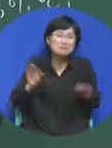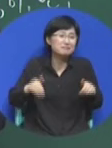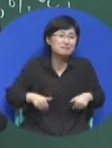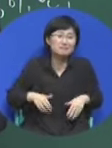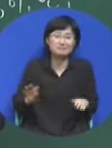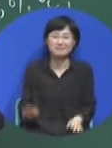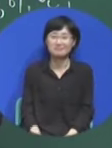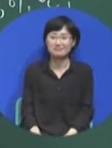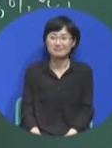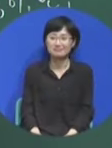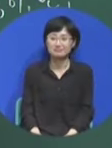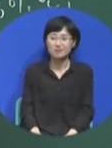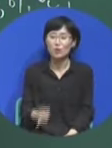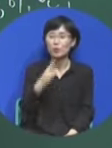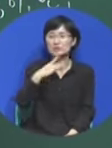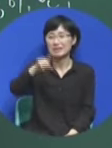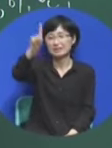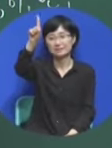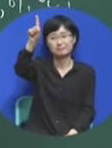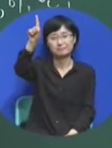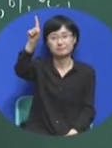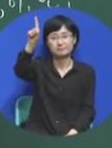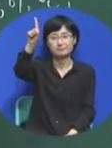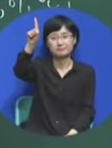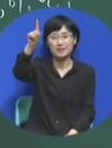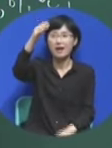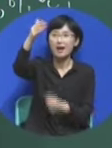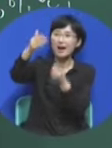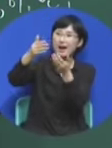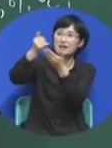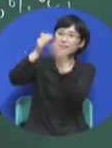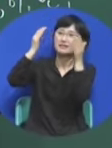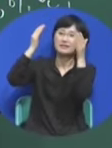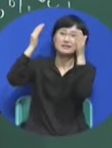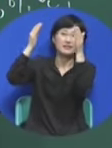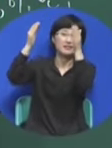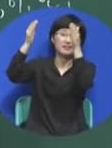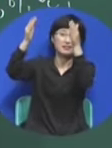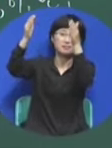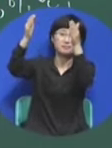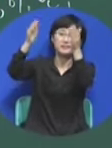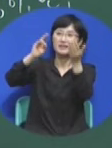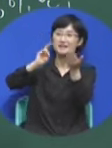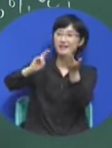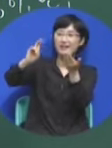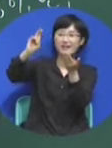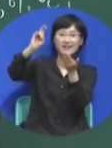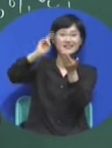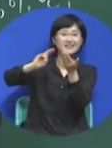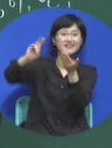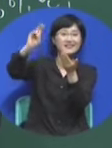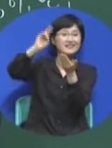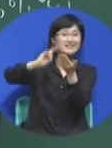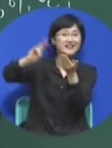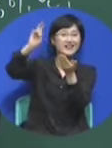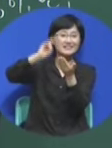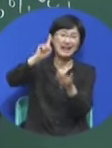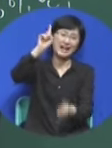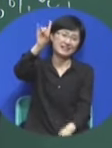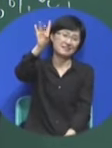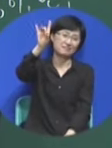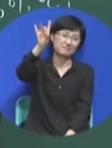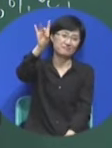없어요. 也没有受训练的时间. 유일하게 영원하신 하나님을 향하여 찬양하는 일만 있어요.